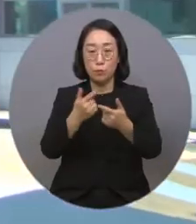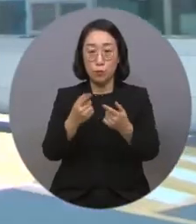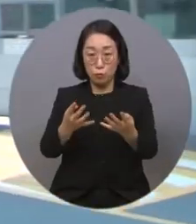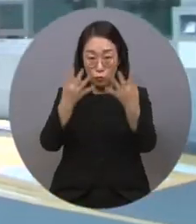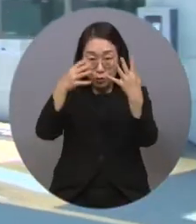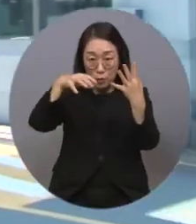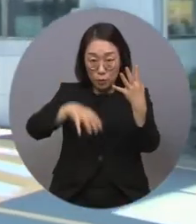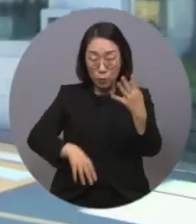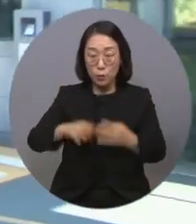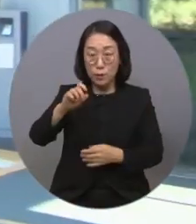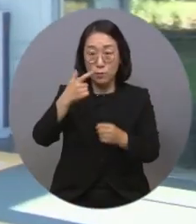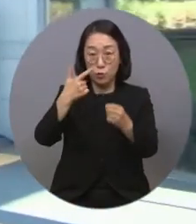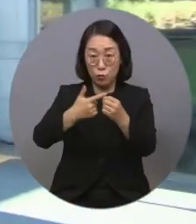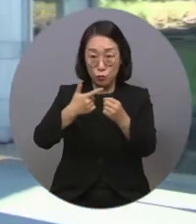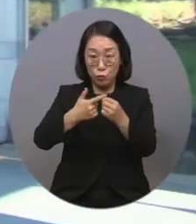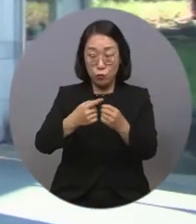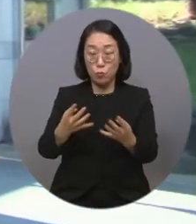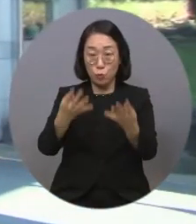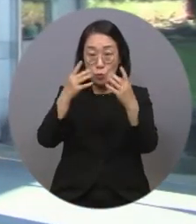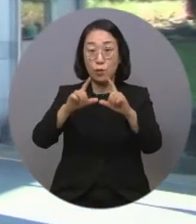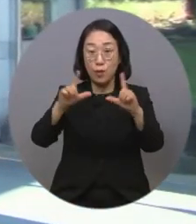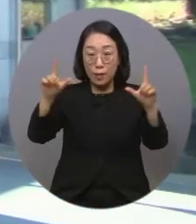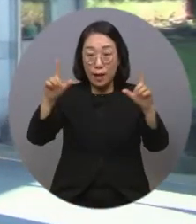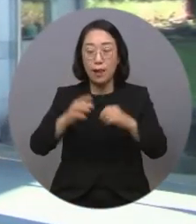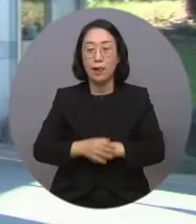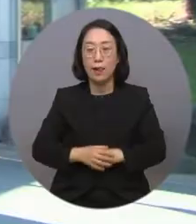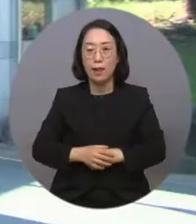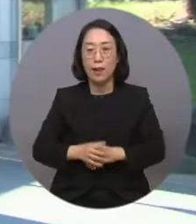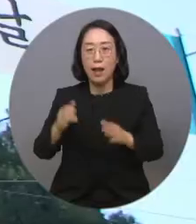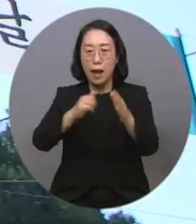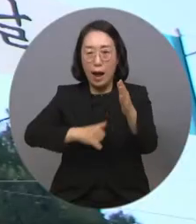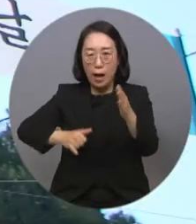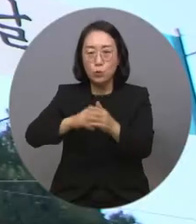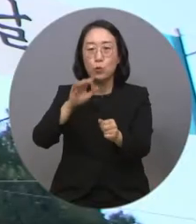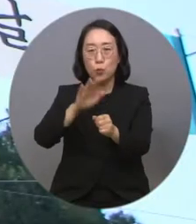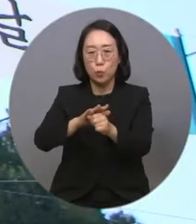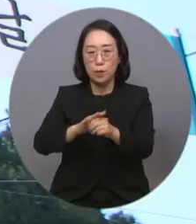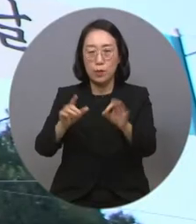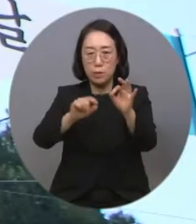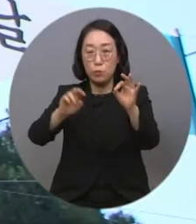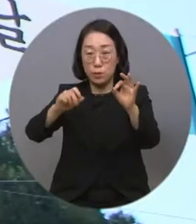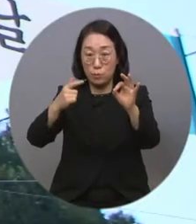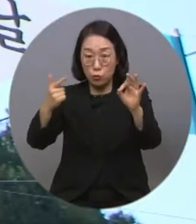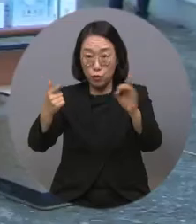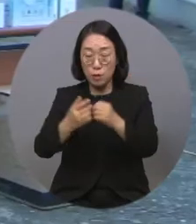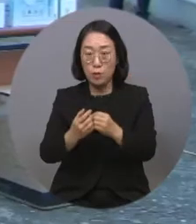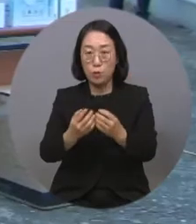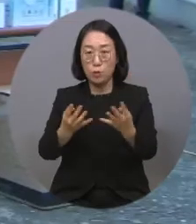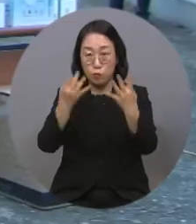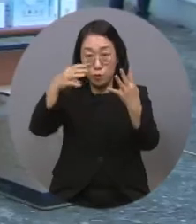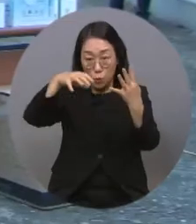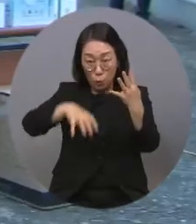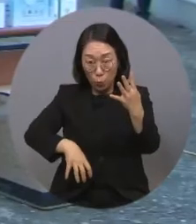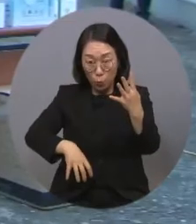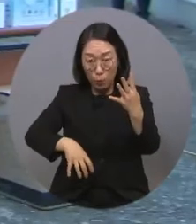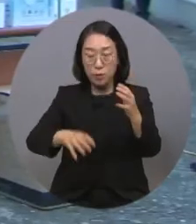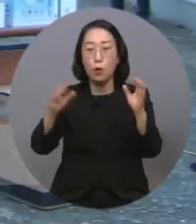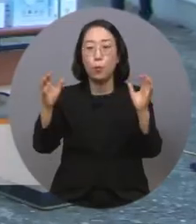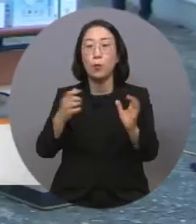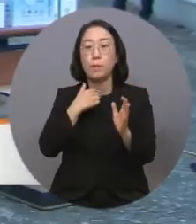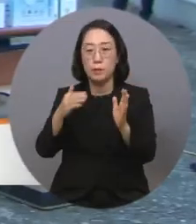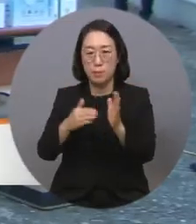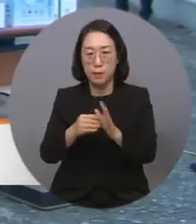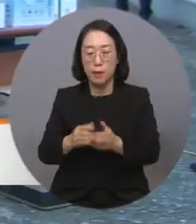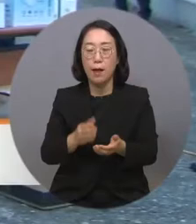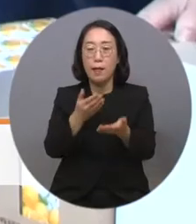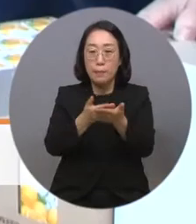부산구치소가 제76주년 교정의 날을 맞이하여 수형자 가족돕기 행사를 지난 26일 부산구치소에서 진행되었습니다. 희망의 떡